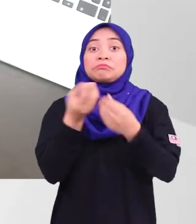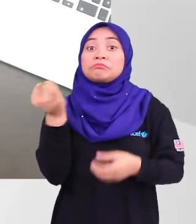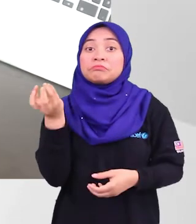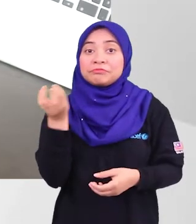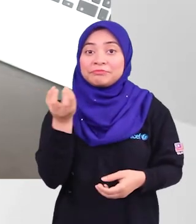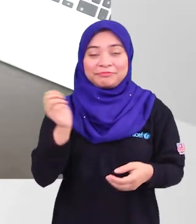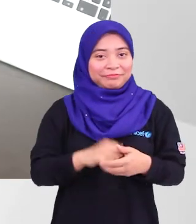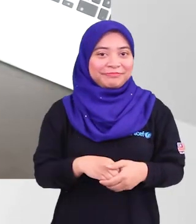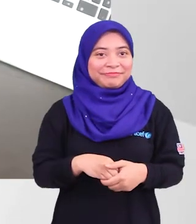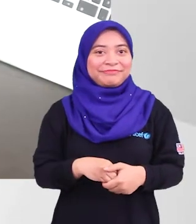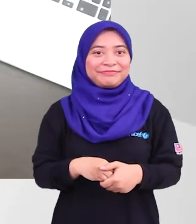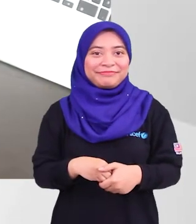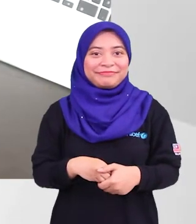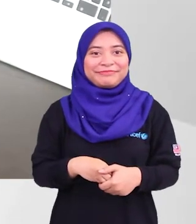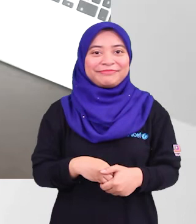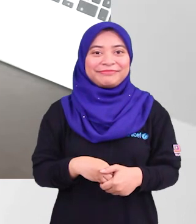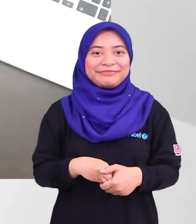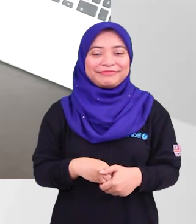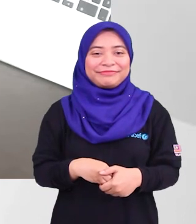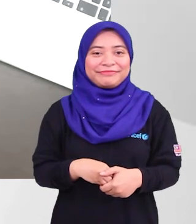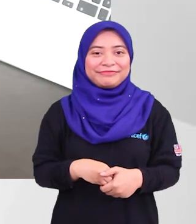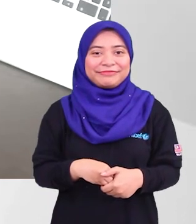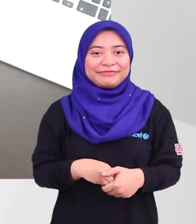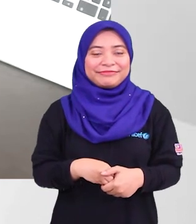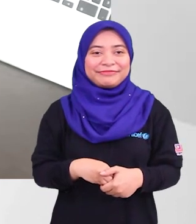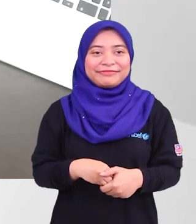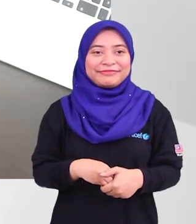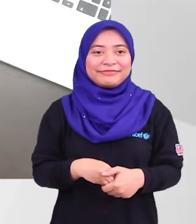Kiraan akan berubah mengikut goncangan saya.